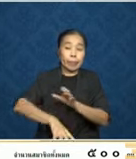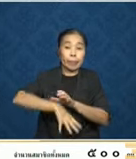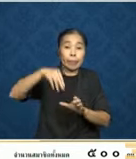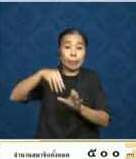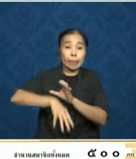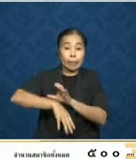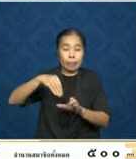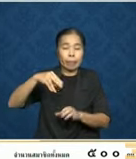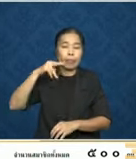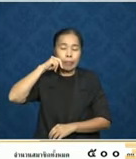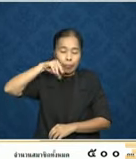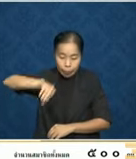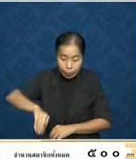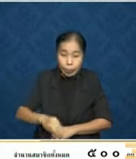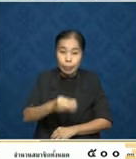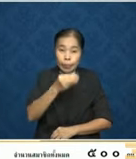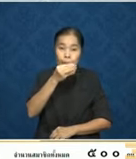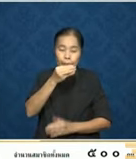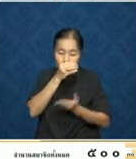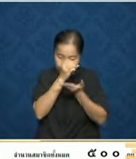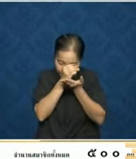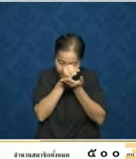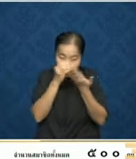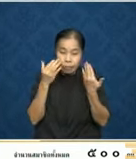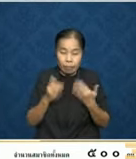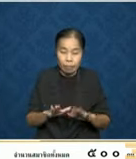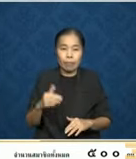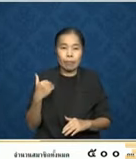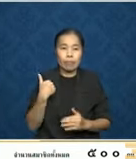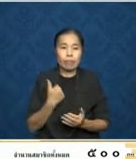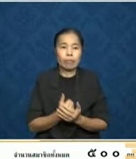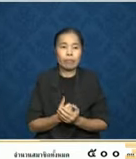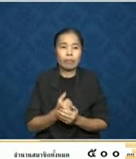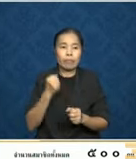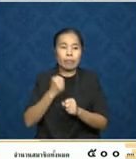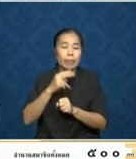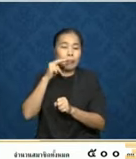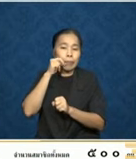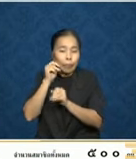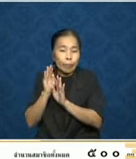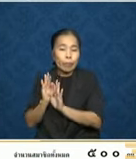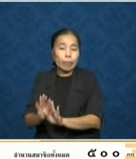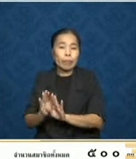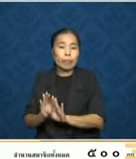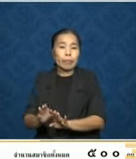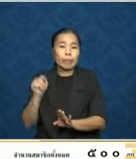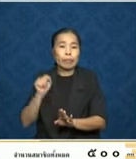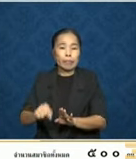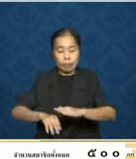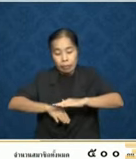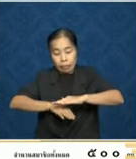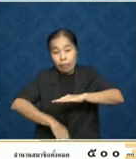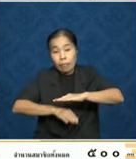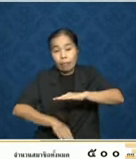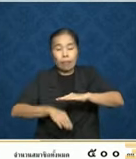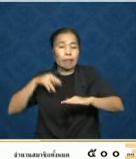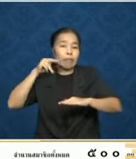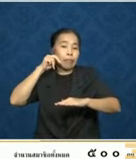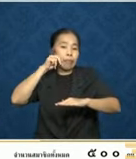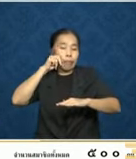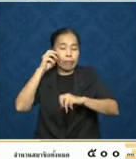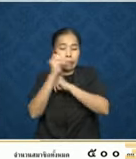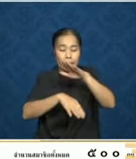น้ำชะขยะน้ำผิวดินน้ำบาดาลจากบ่อสังเกตน้ำใต้ดินบริเวณรอบๆ บ่อขยะ